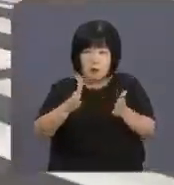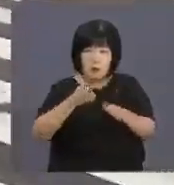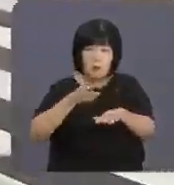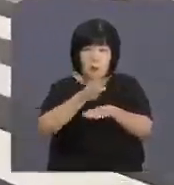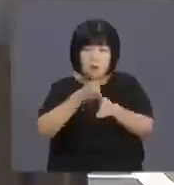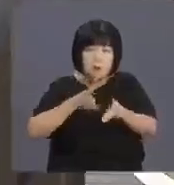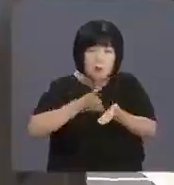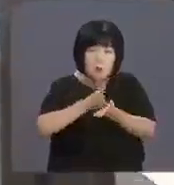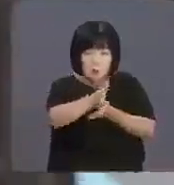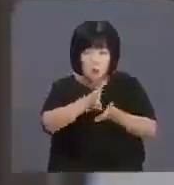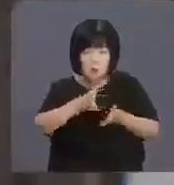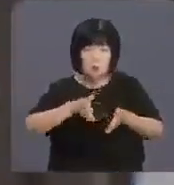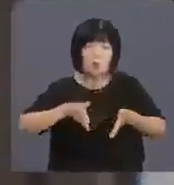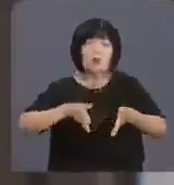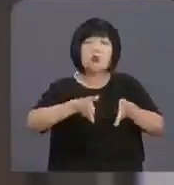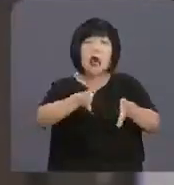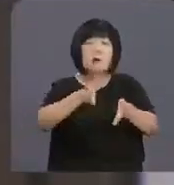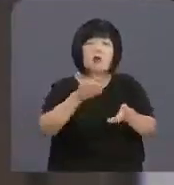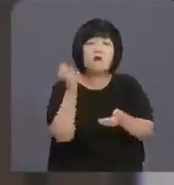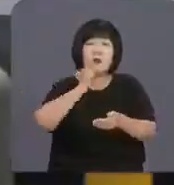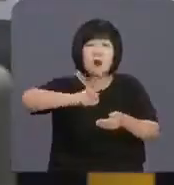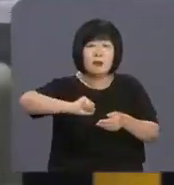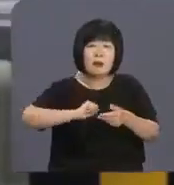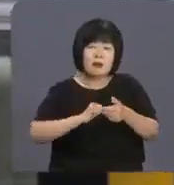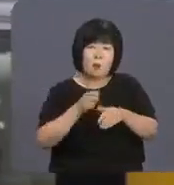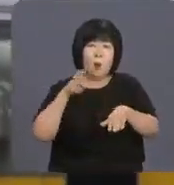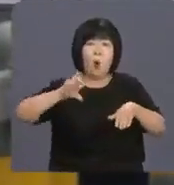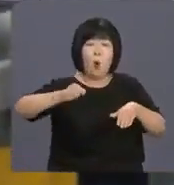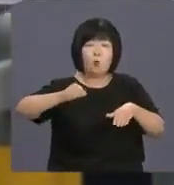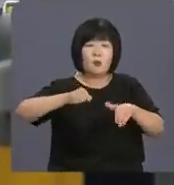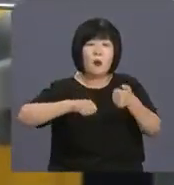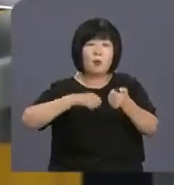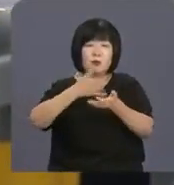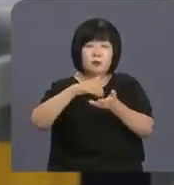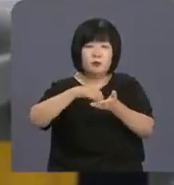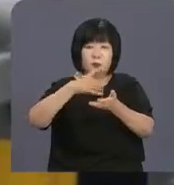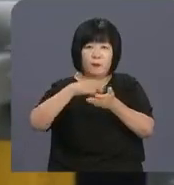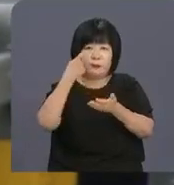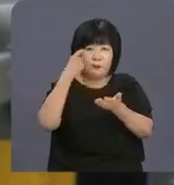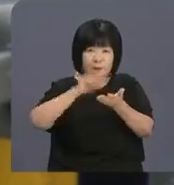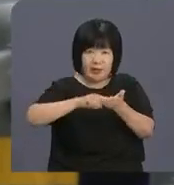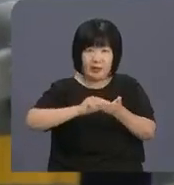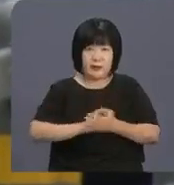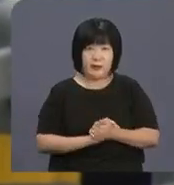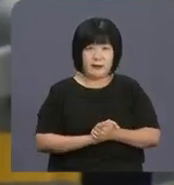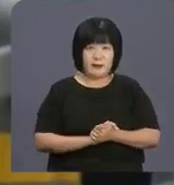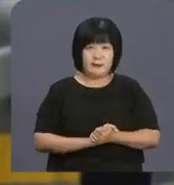위반한 오토바이 50여 대를 적발했습니다. 현장 K 최휘지입니다.